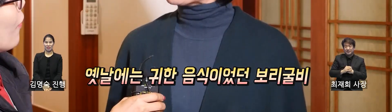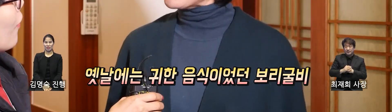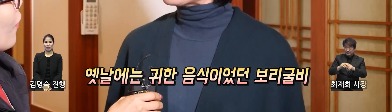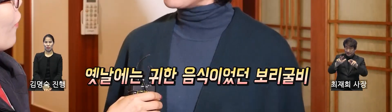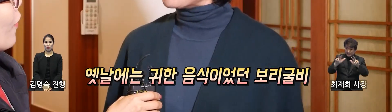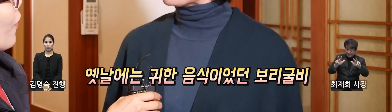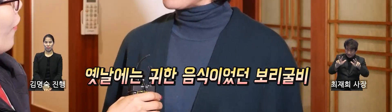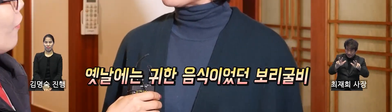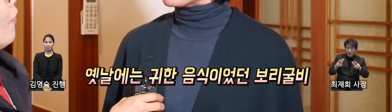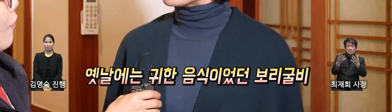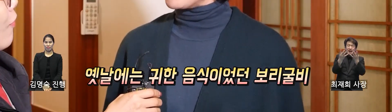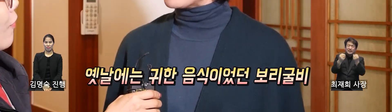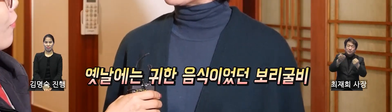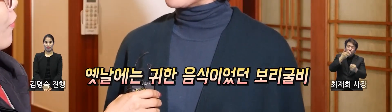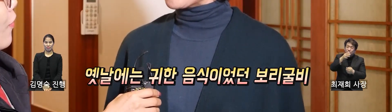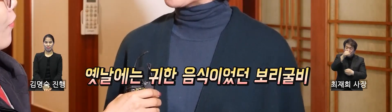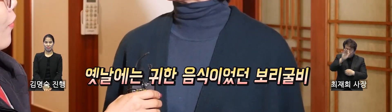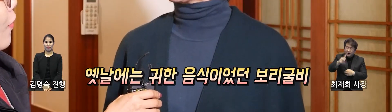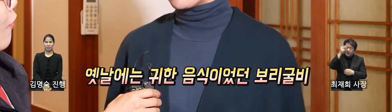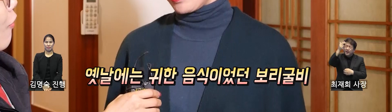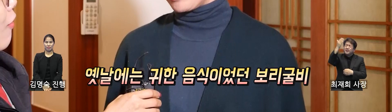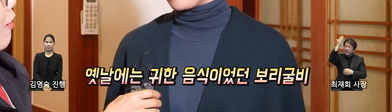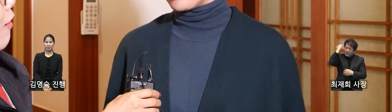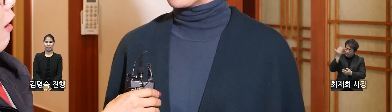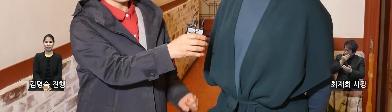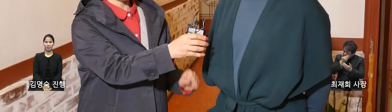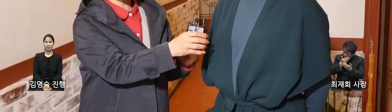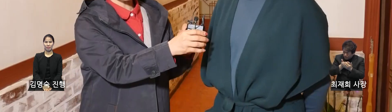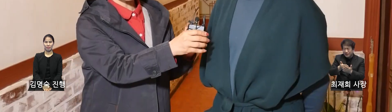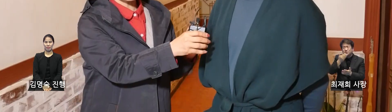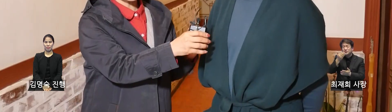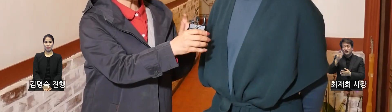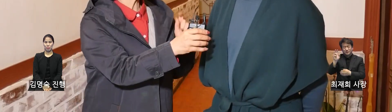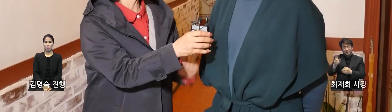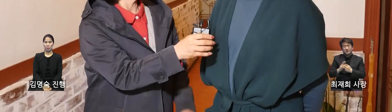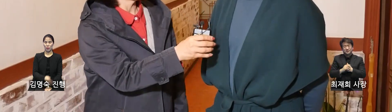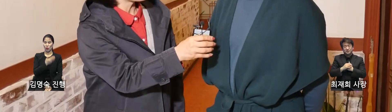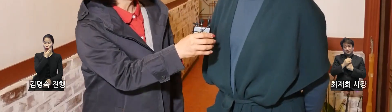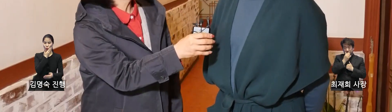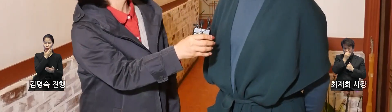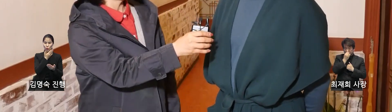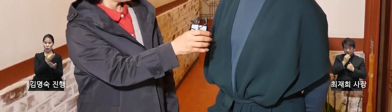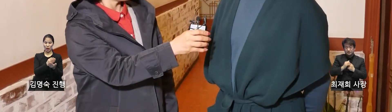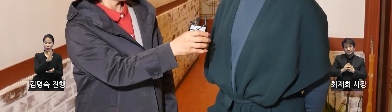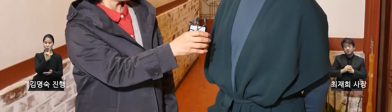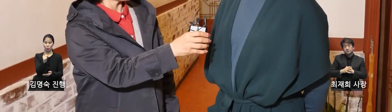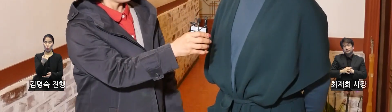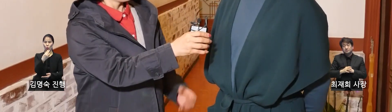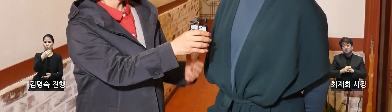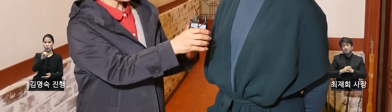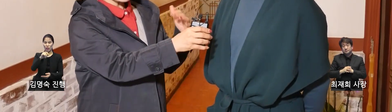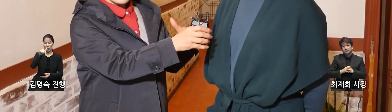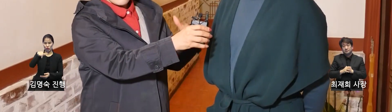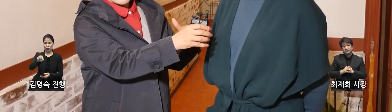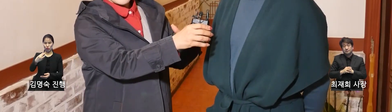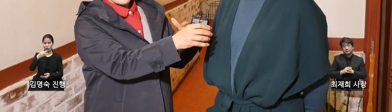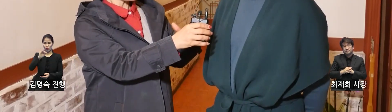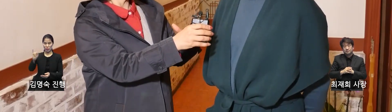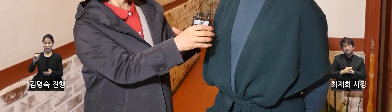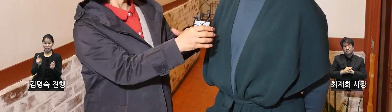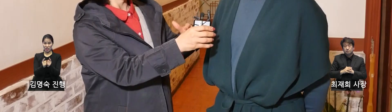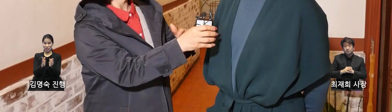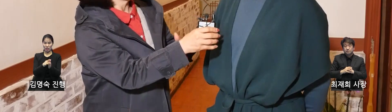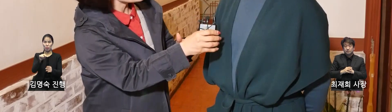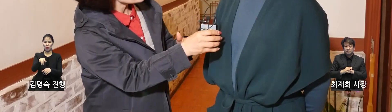응원해 졌지만 은 옛날에는 기 않으시겠죠 그럼 그 귀하다는 보리굴비 나 직접